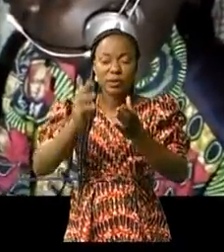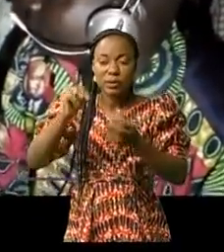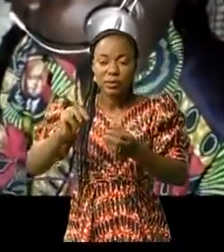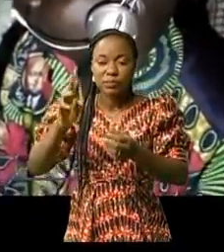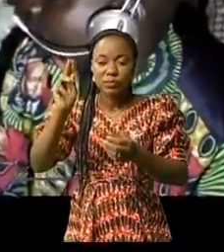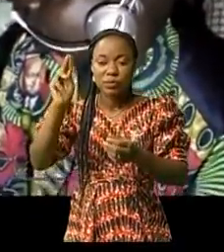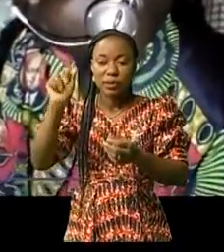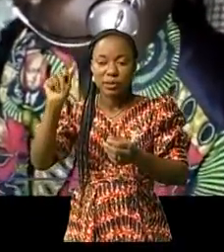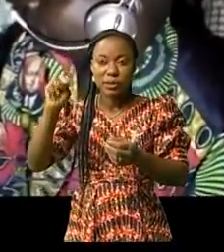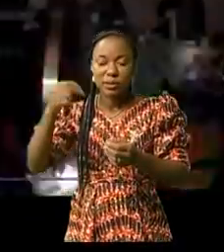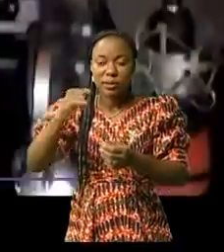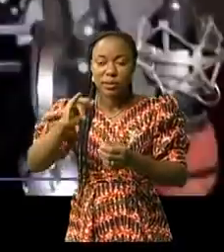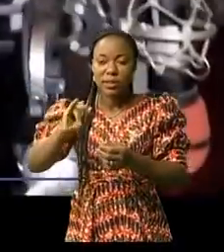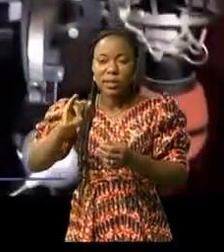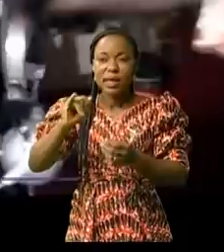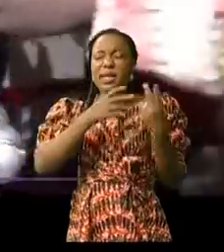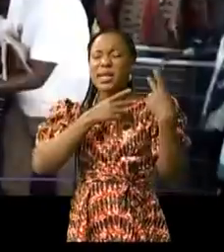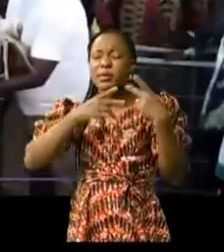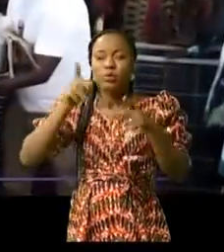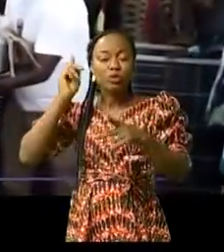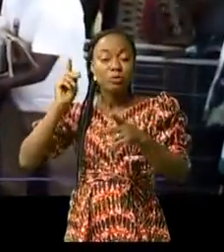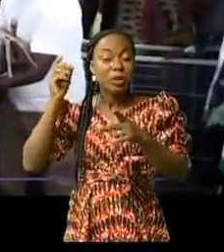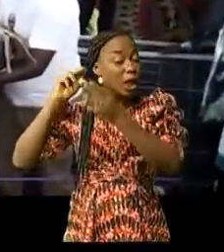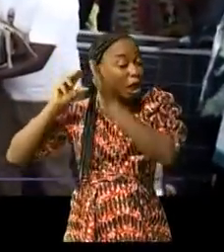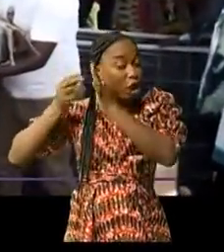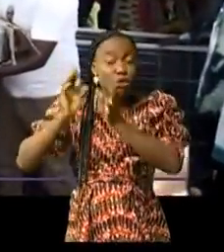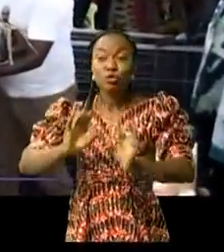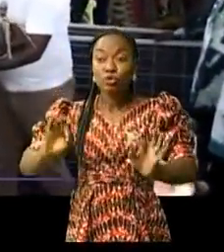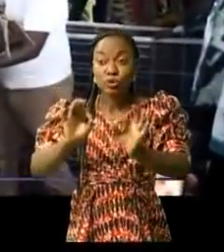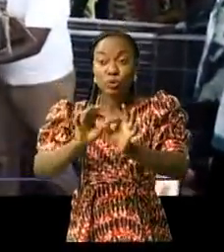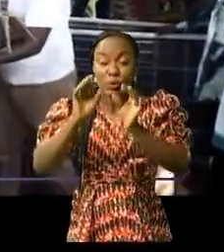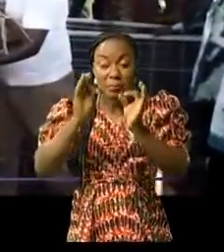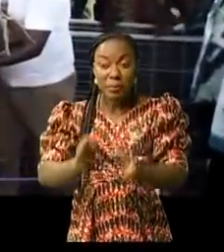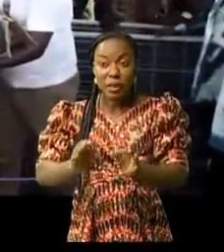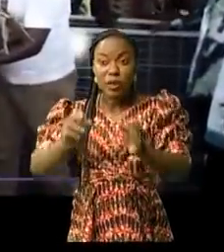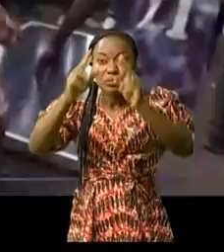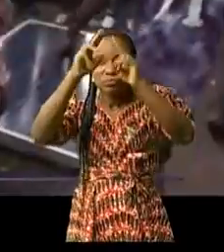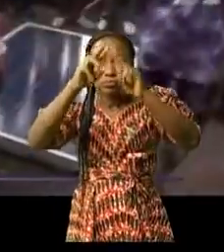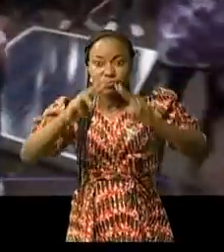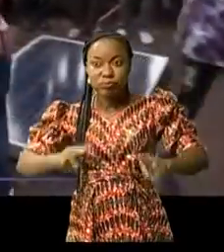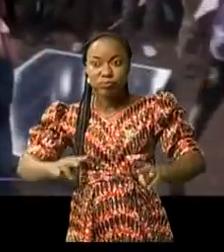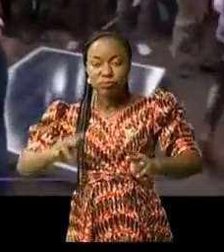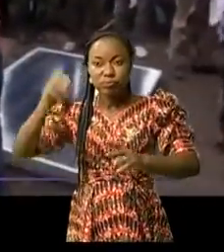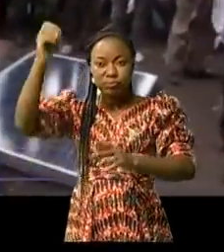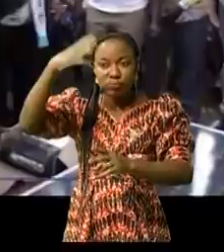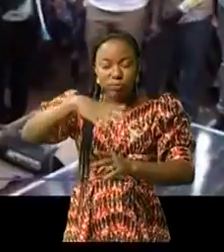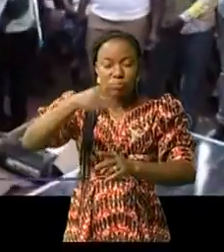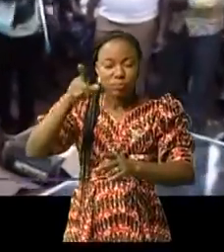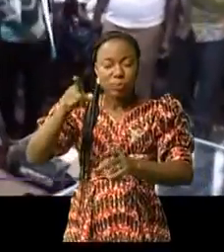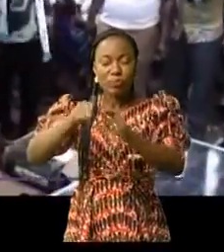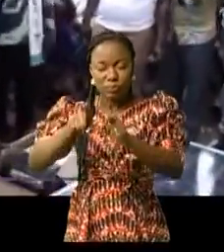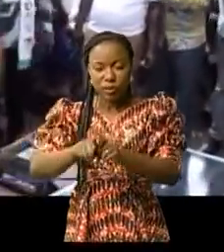toute première pour la commune d katanga sera alimenté par des panneaux photovoltaïques des près de 1500 mégawatts